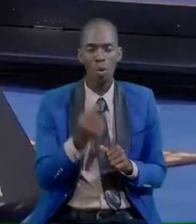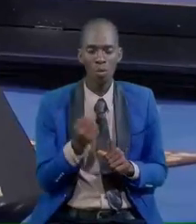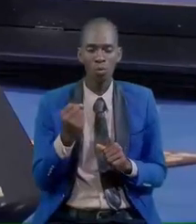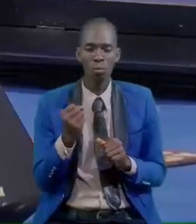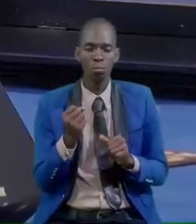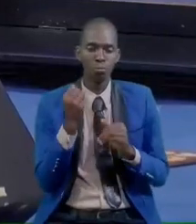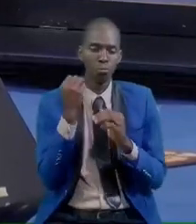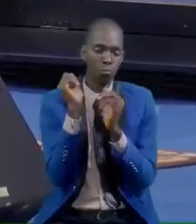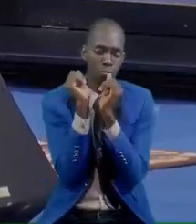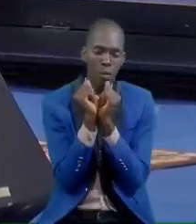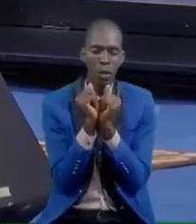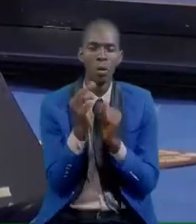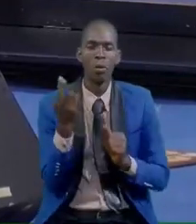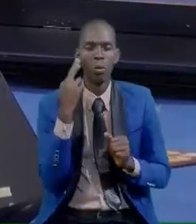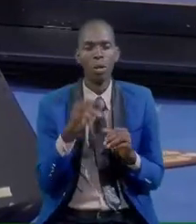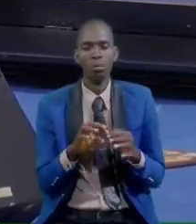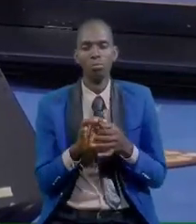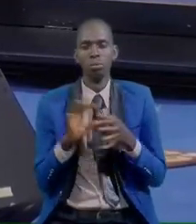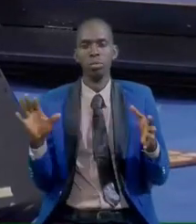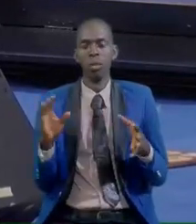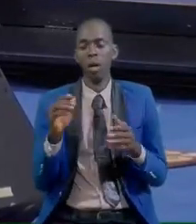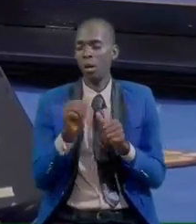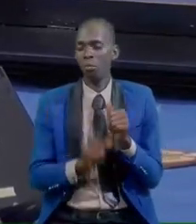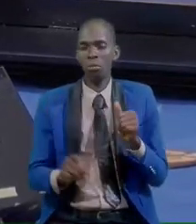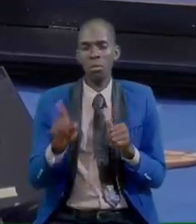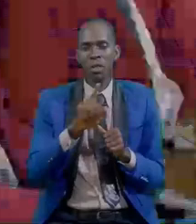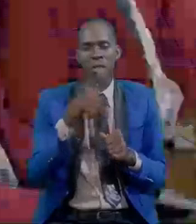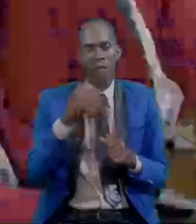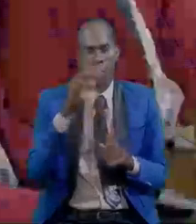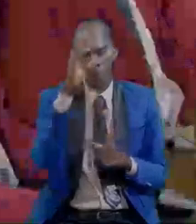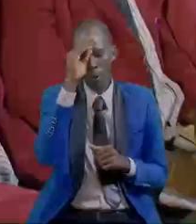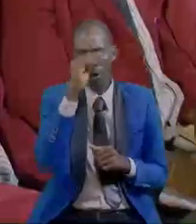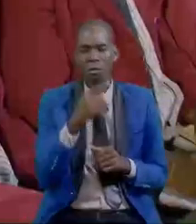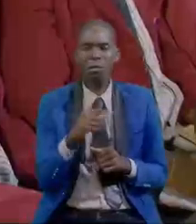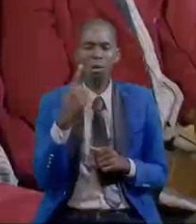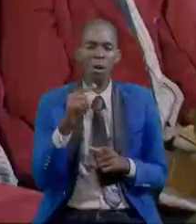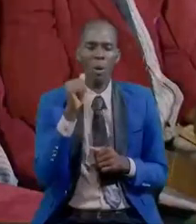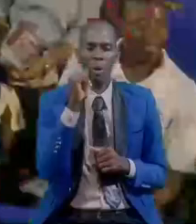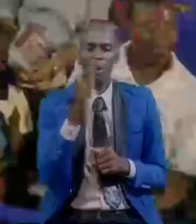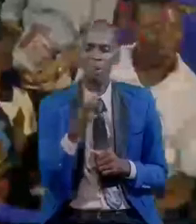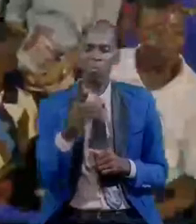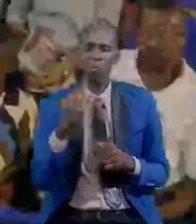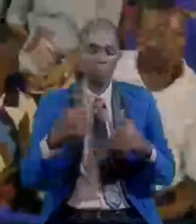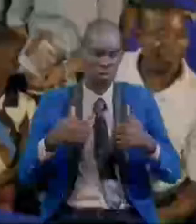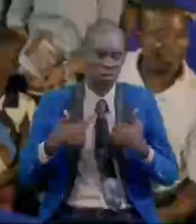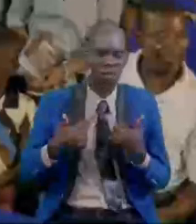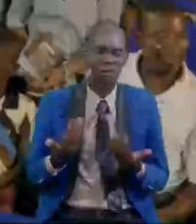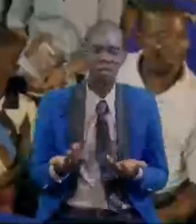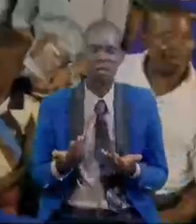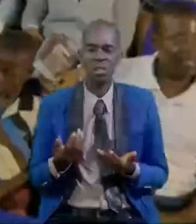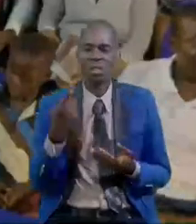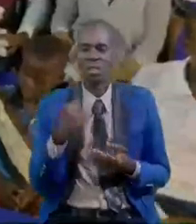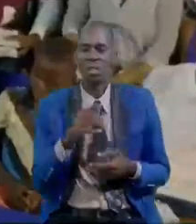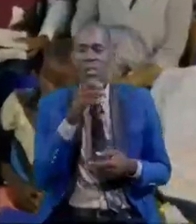furent rompus, rompus, tout le monde. Les hommes, les femmes, les jeunes,